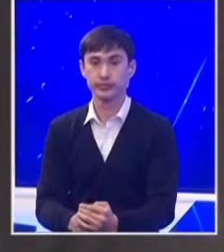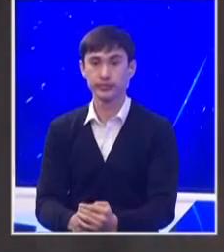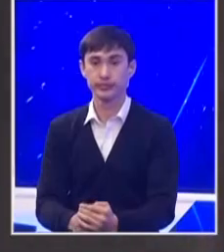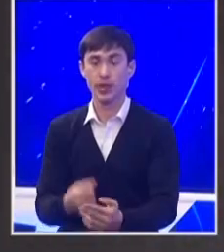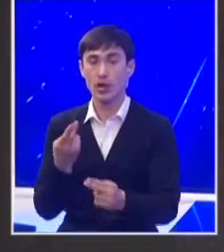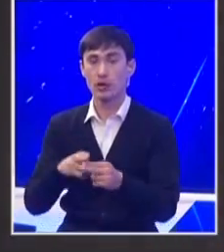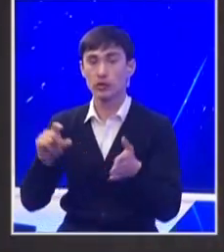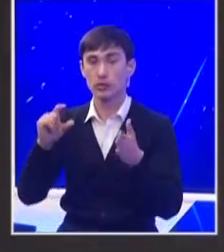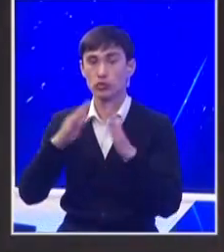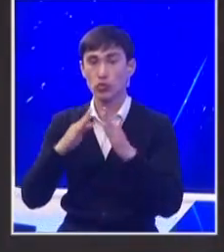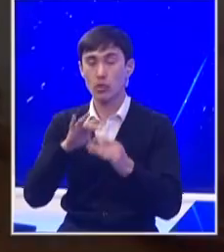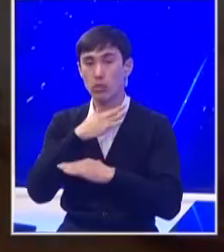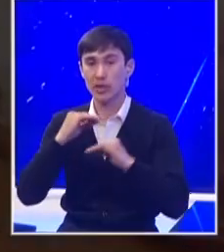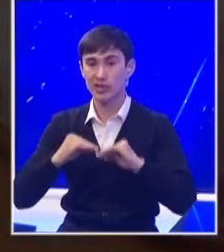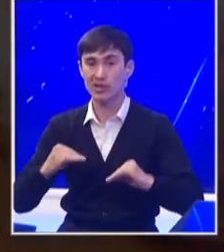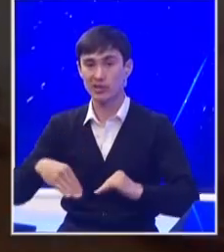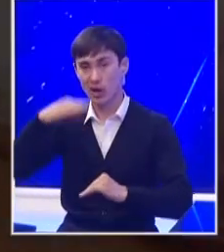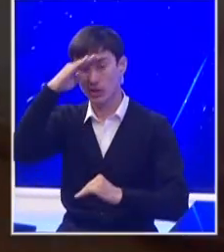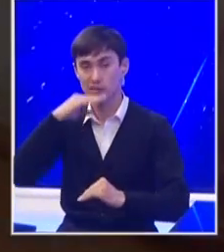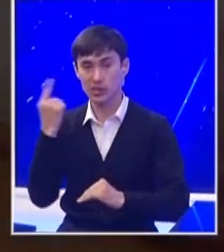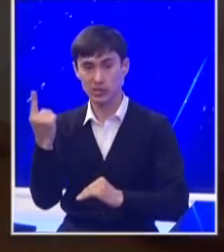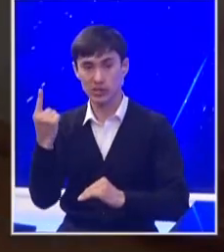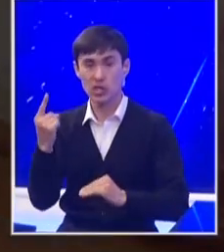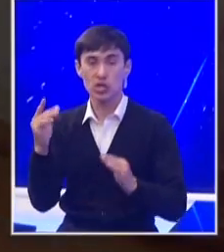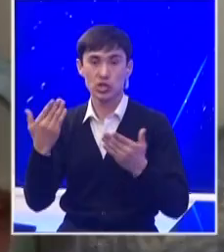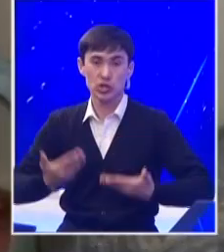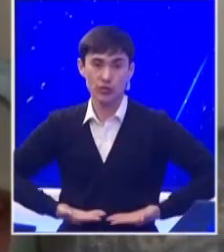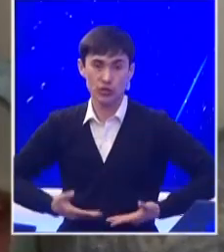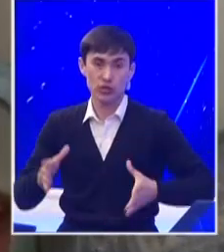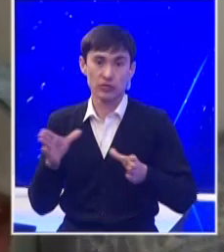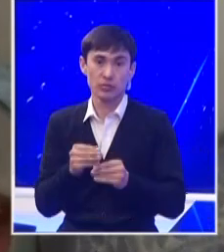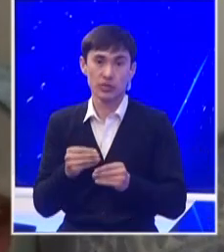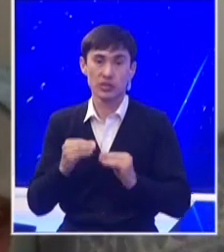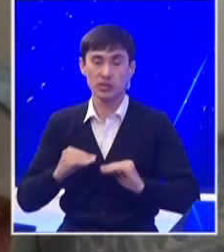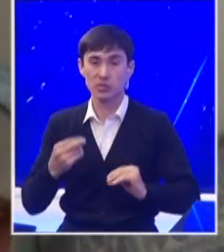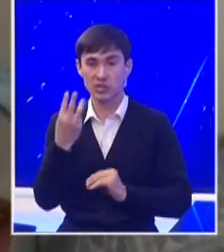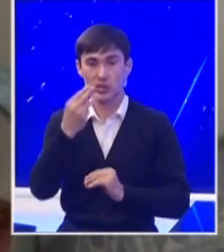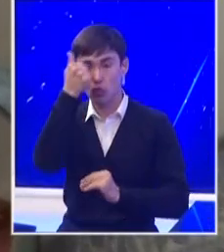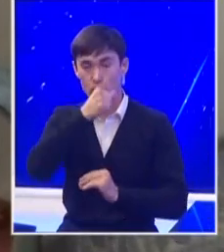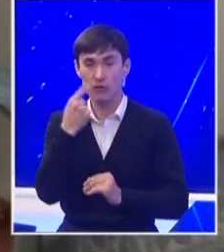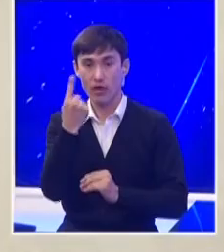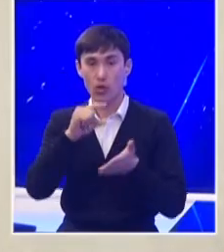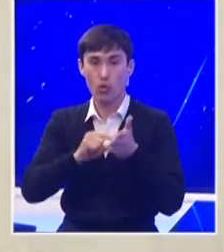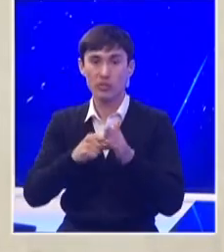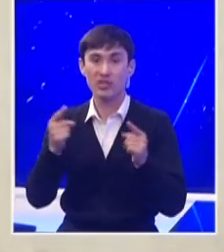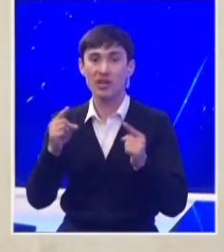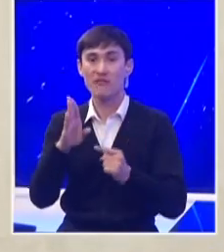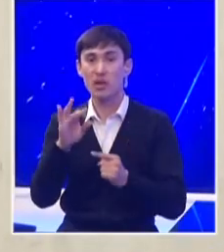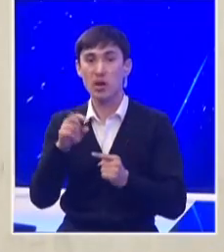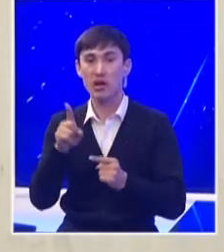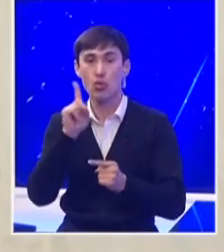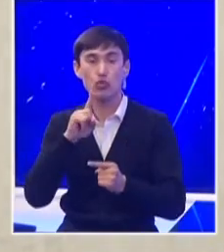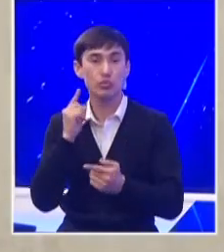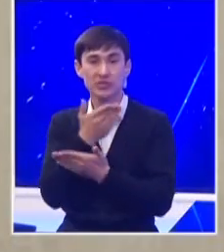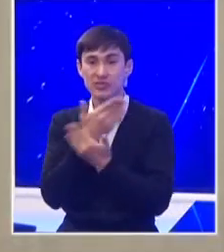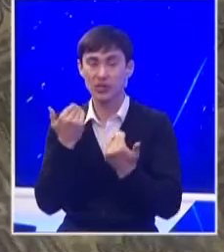В этом доме многодетный отец-одиночка Айдос Айтбаев живет со своими детьми уже 3 года. В однокомнатной времянке полностью отсутствует удобство.